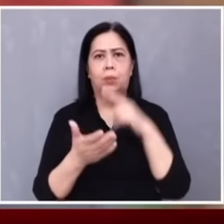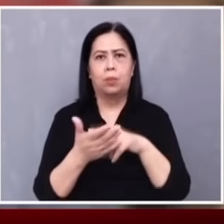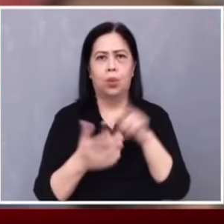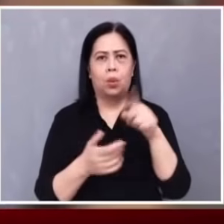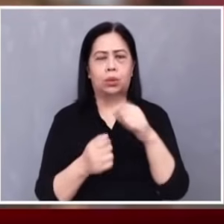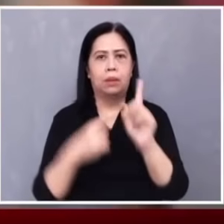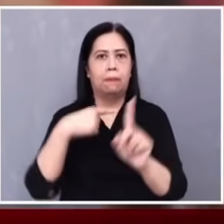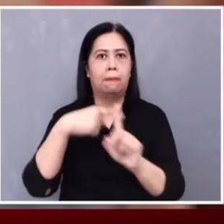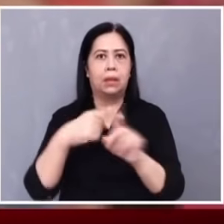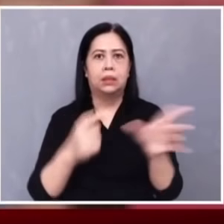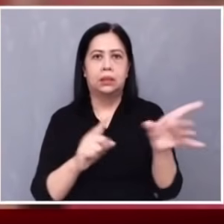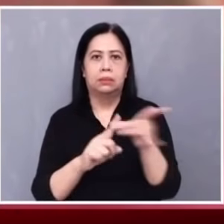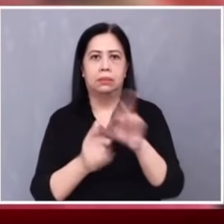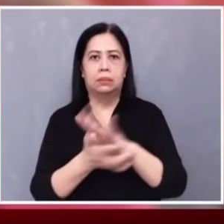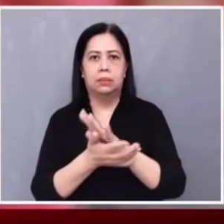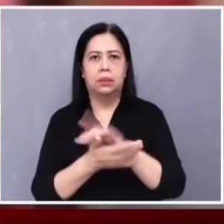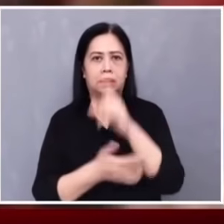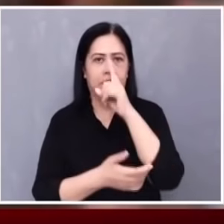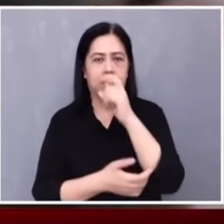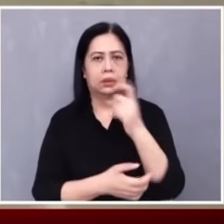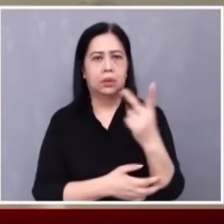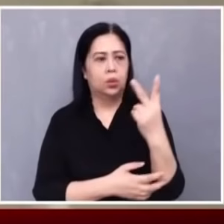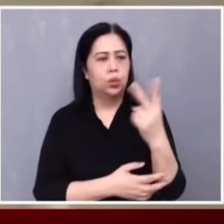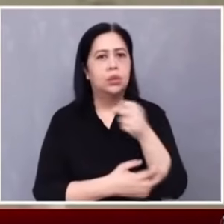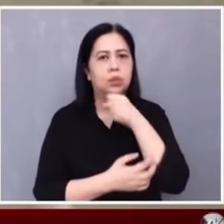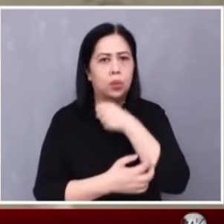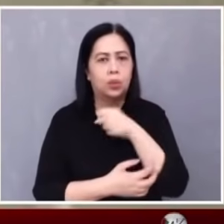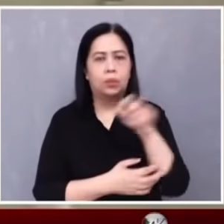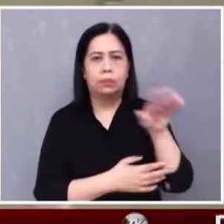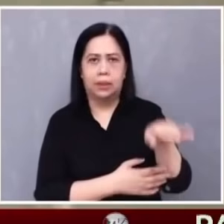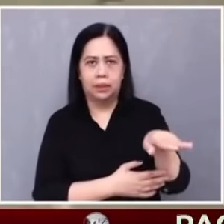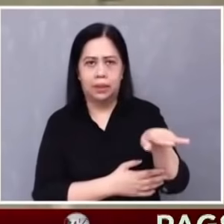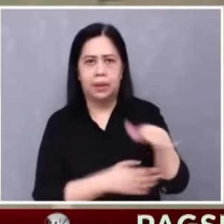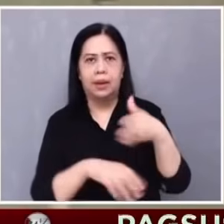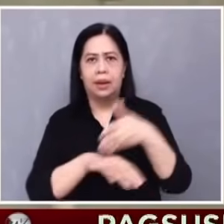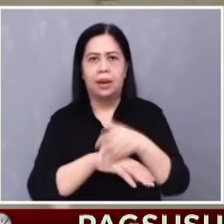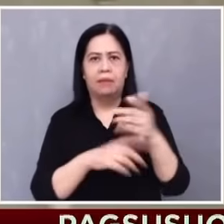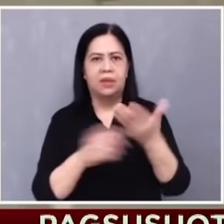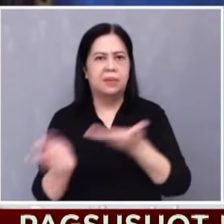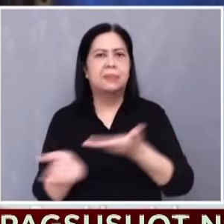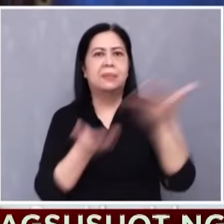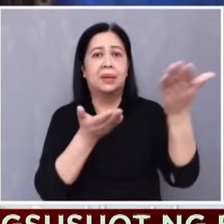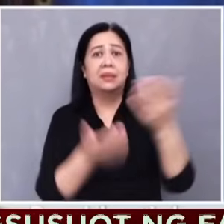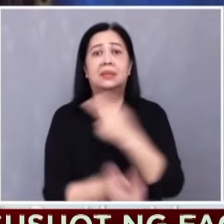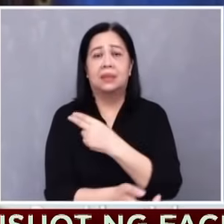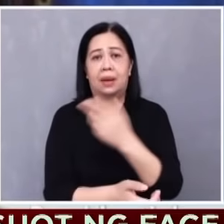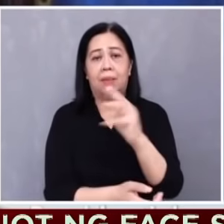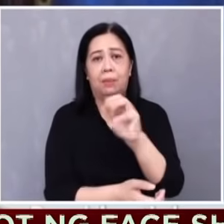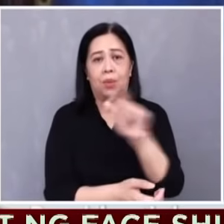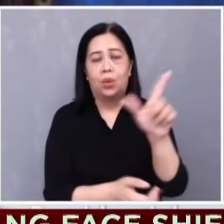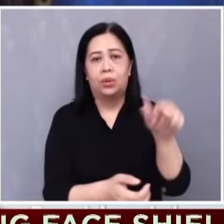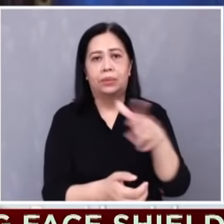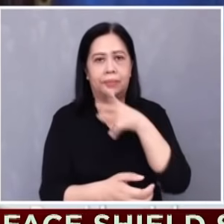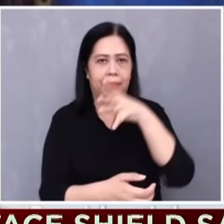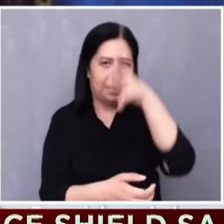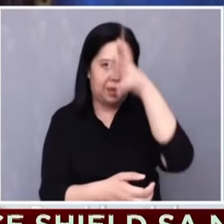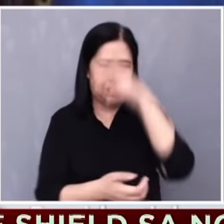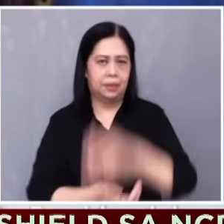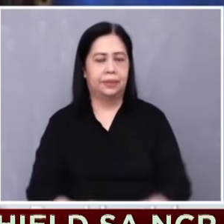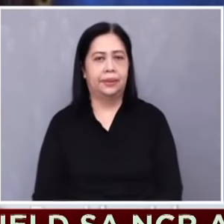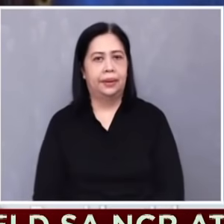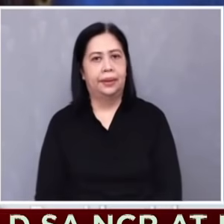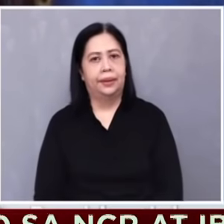sa COVID-19 ng isang 2 taong gulang na bata matapos ipasyal sa mall. Certainly,